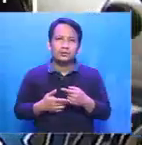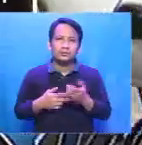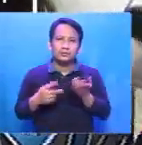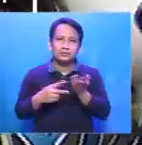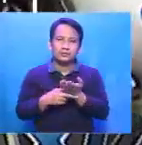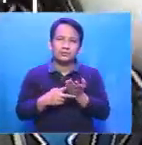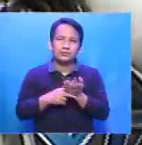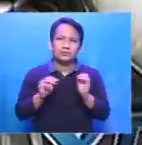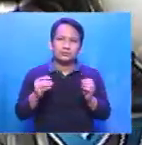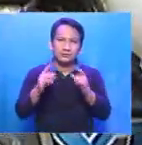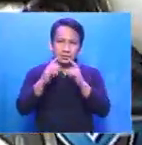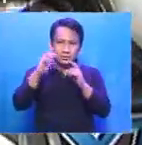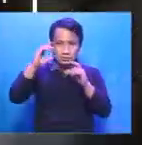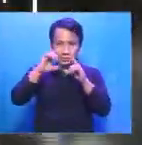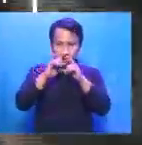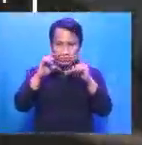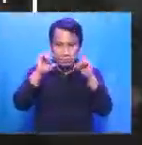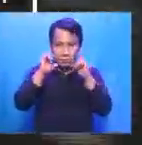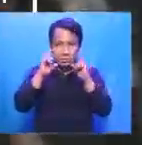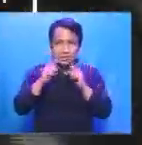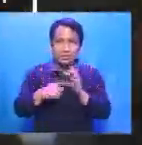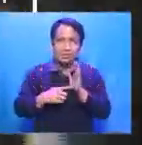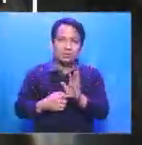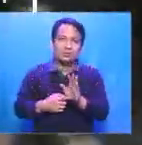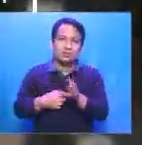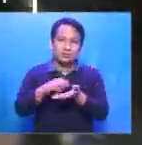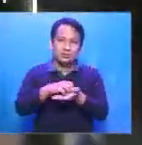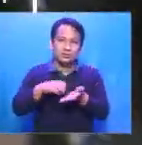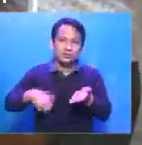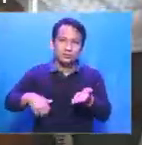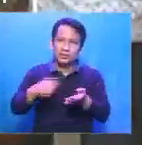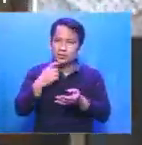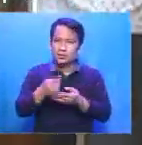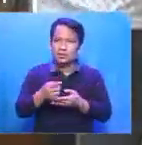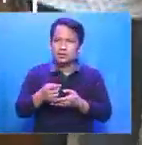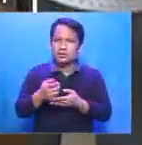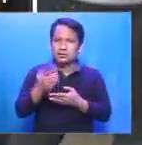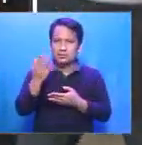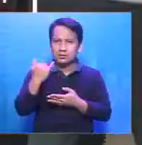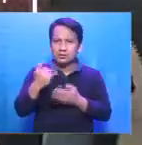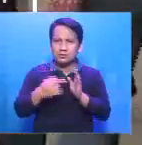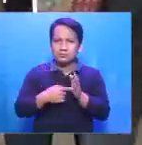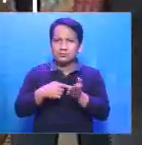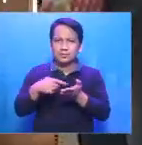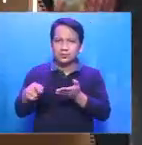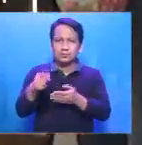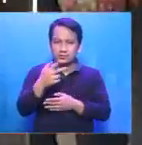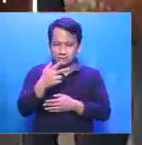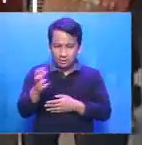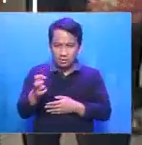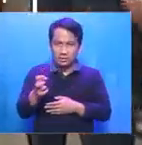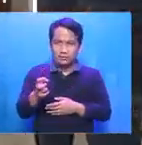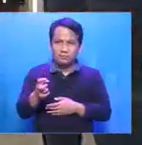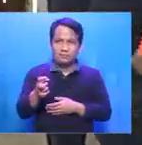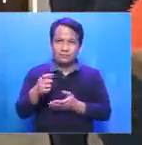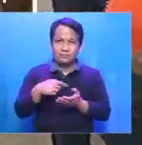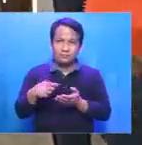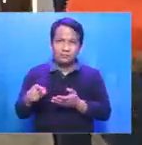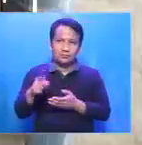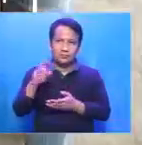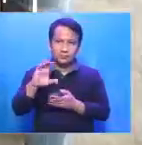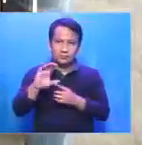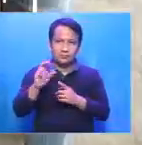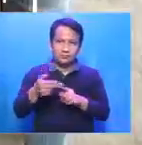natikitan dahil walang face mask. Matatapisan tuloy ang budget nila dahil kailangan nila magbayad ng 300 pesos na multa sa City